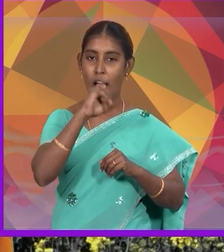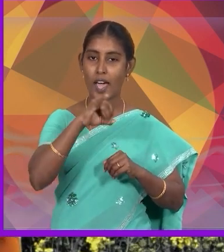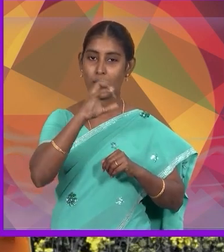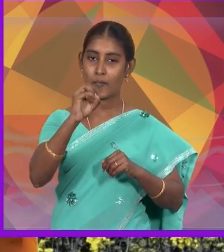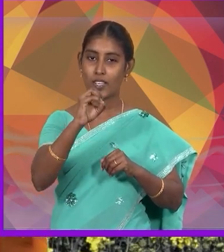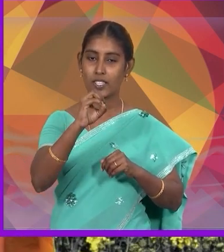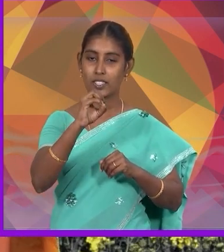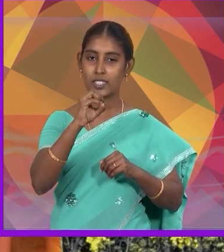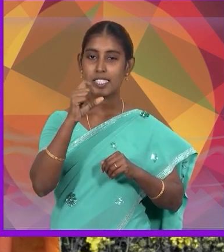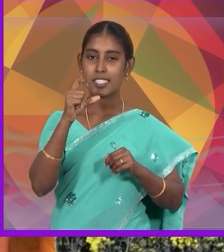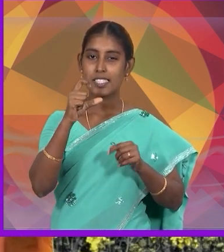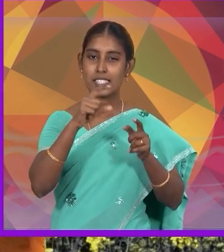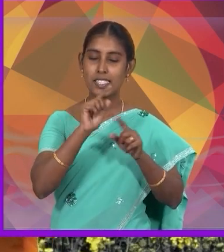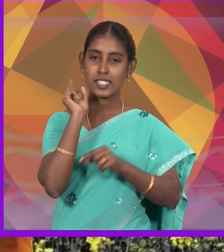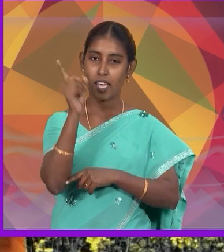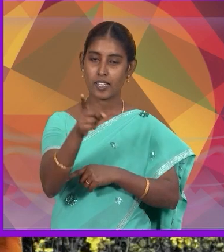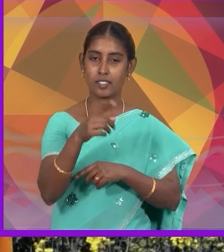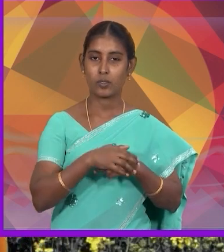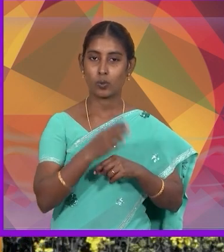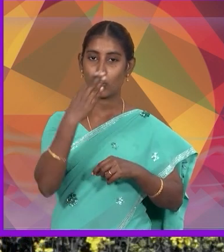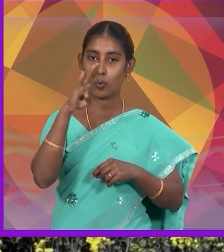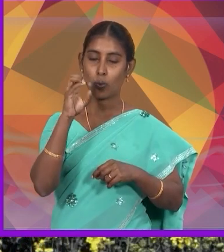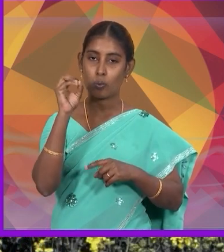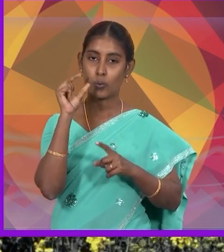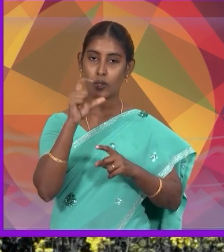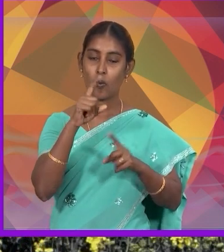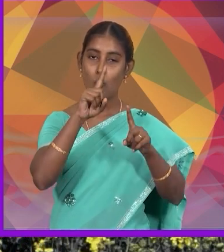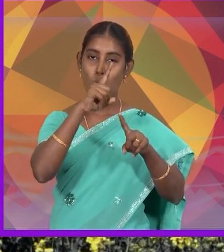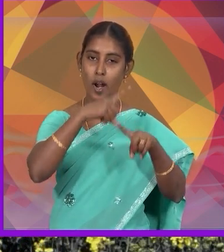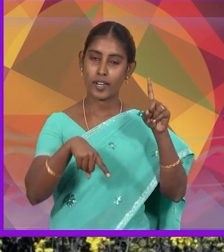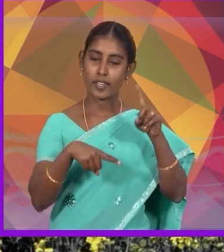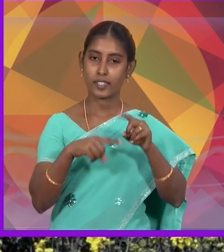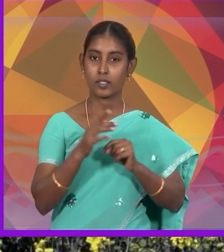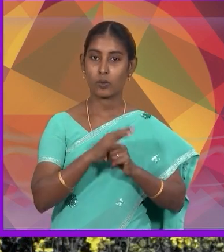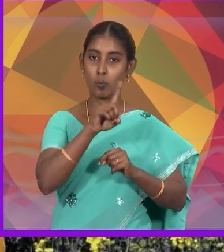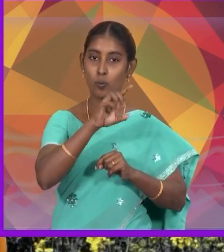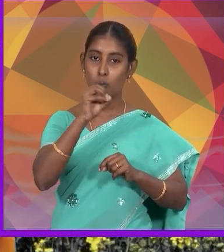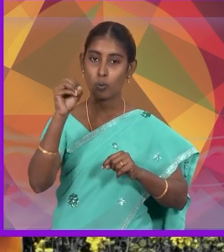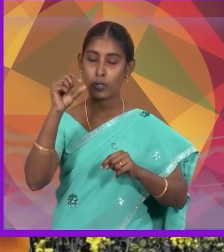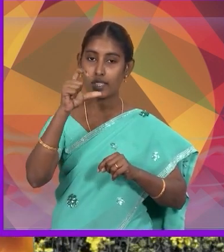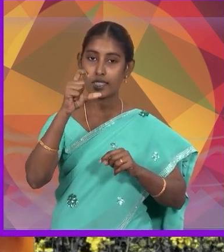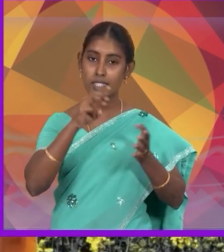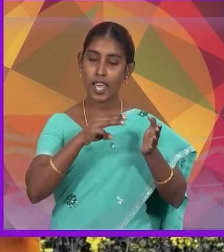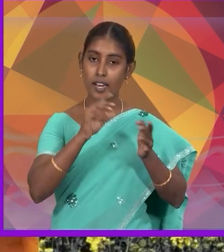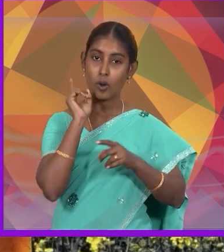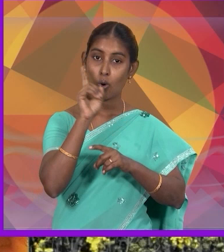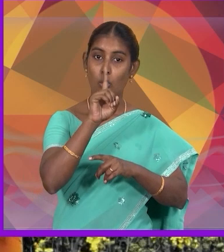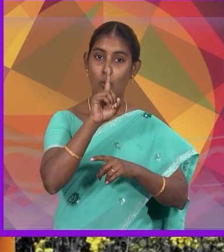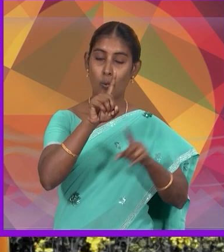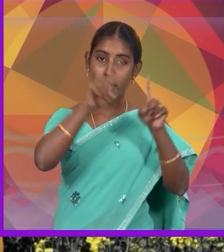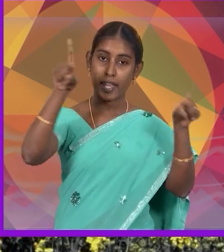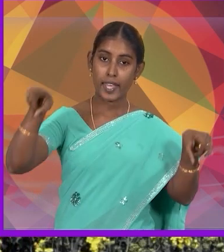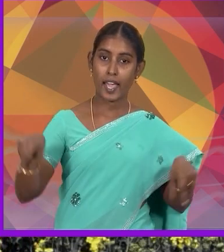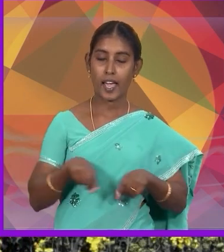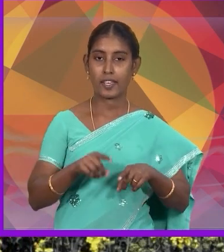60 செண்டு, ஒன்றை குழி அப்படின்னா 90 செண்டு, 100 செண்டு ஒரு ஏக்கருங்க. அந்த நிலத்தை பார்த்து தேர்ந்தெடுத்து